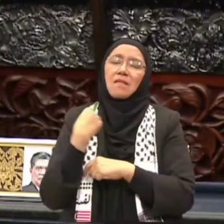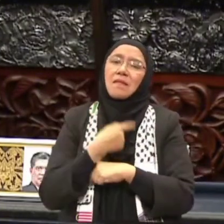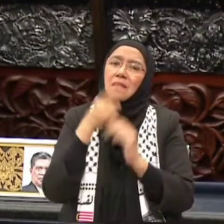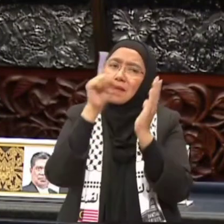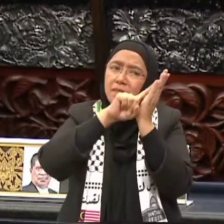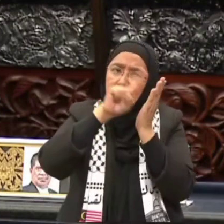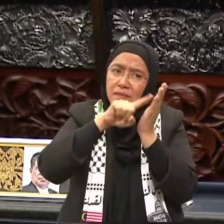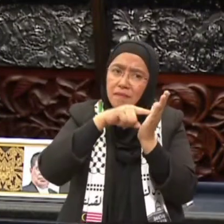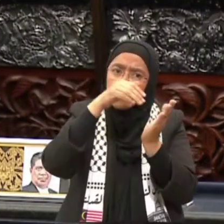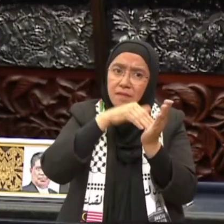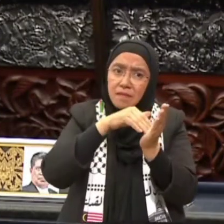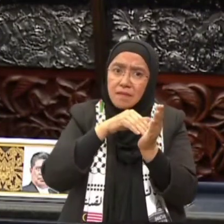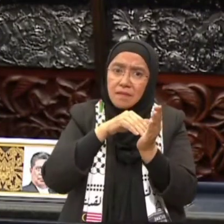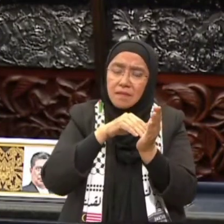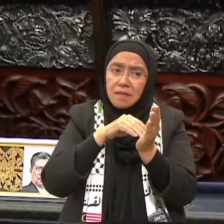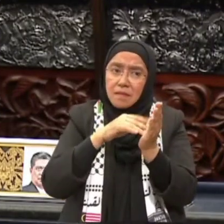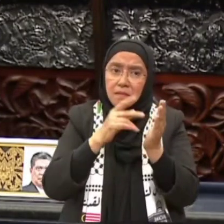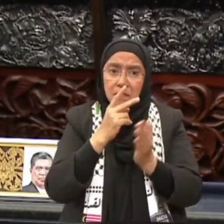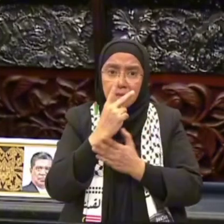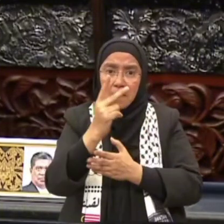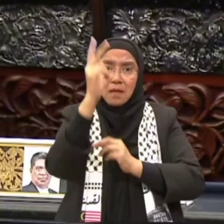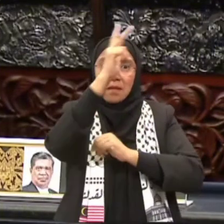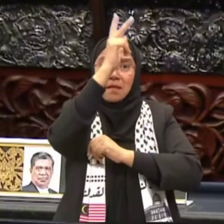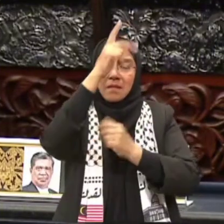ahli ekonomi dan juga pandangan rakyat.